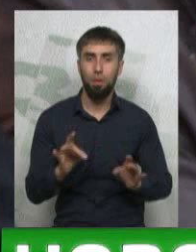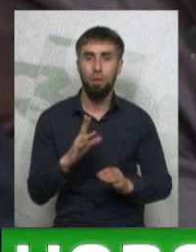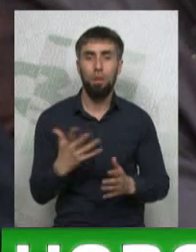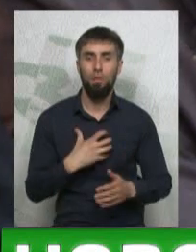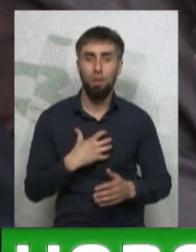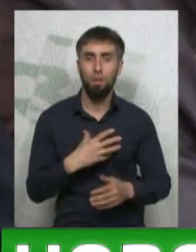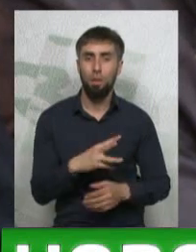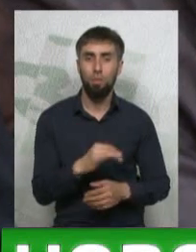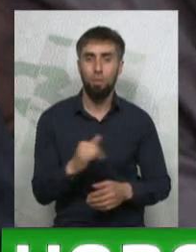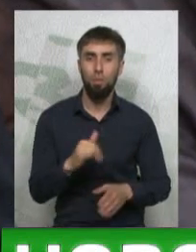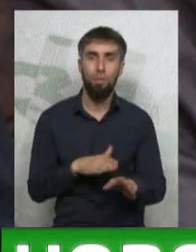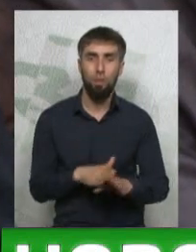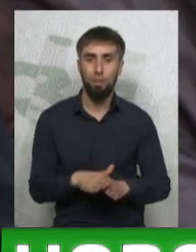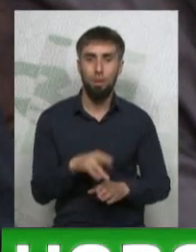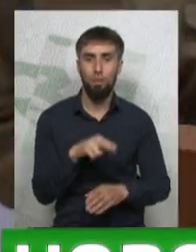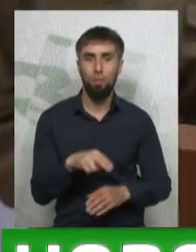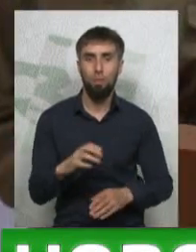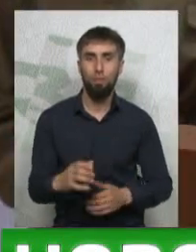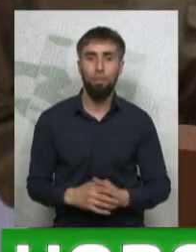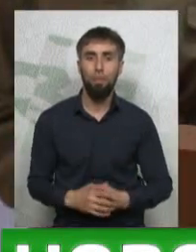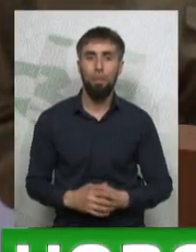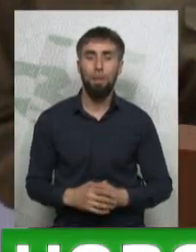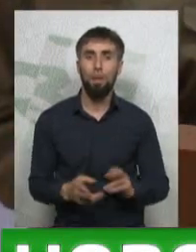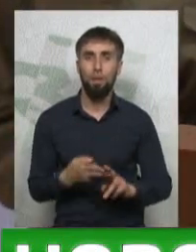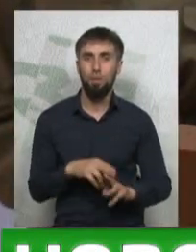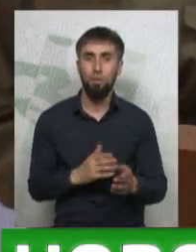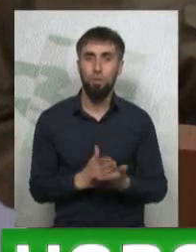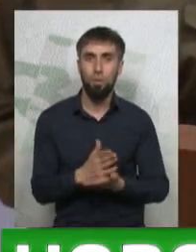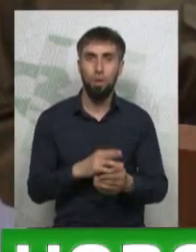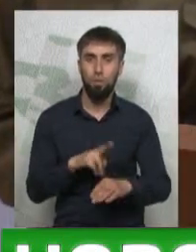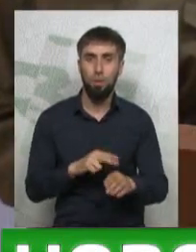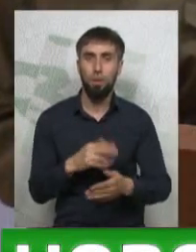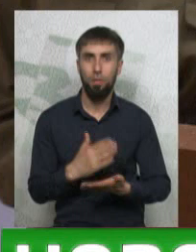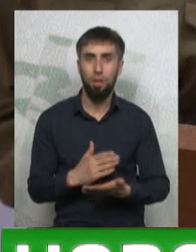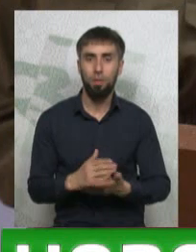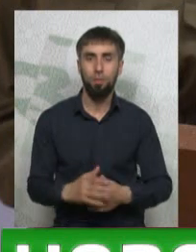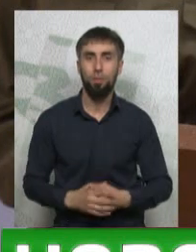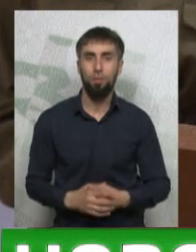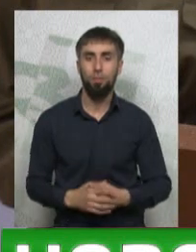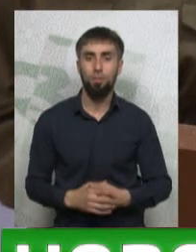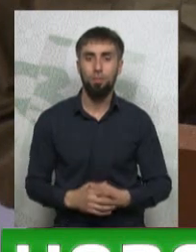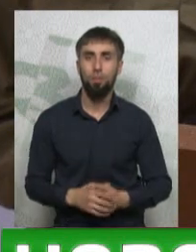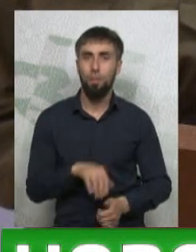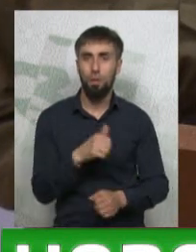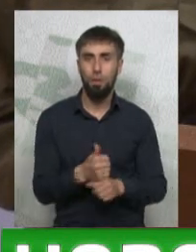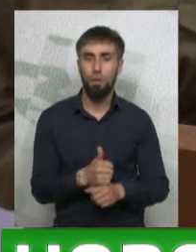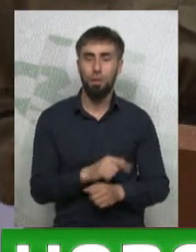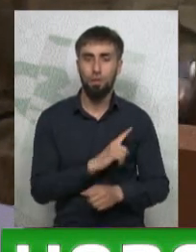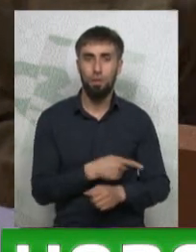какую важную миссию выполняет ППС. Эта служба полиции является основной